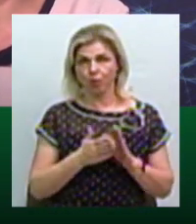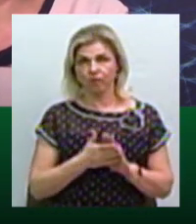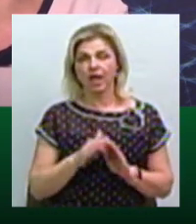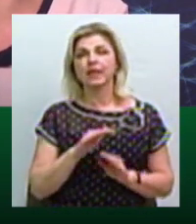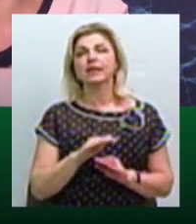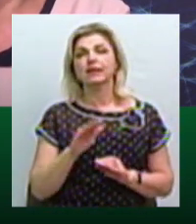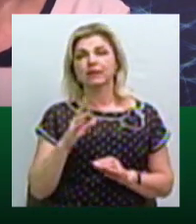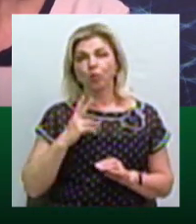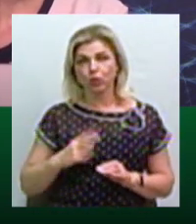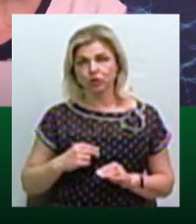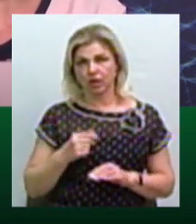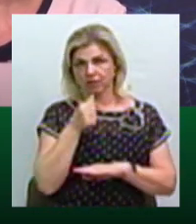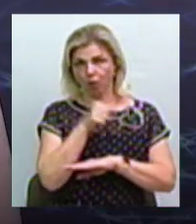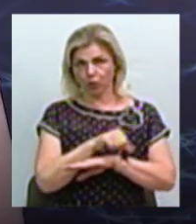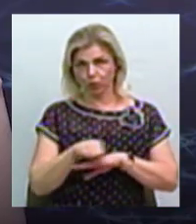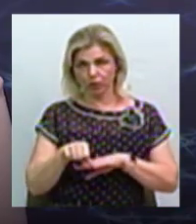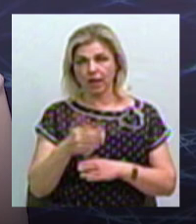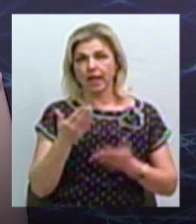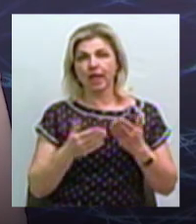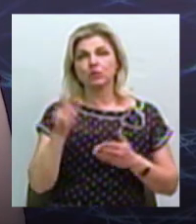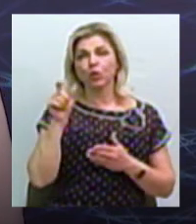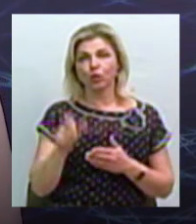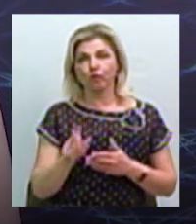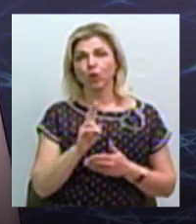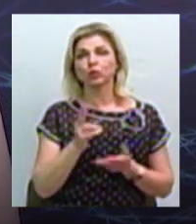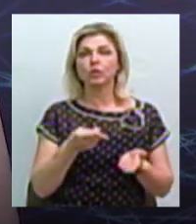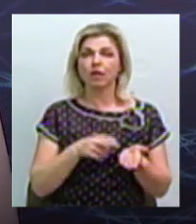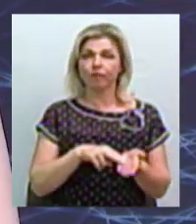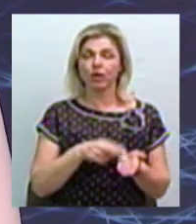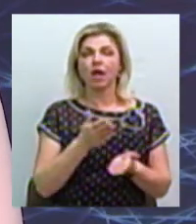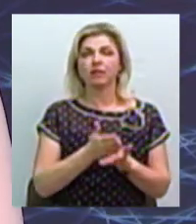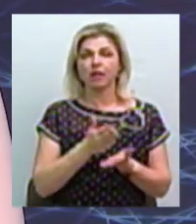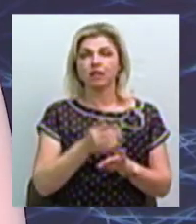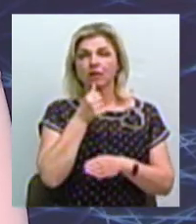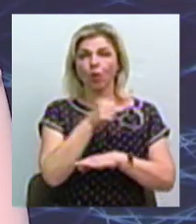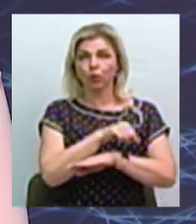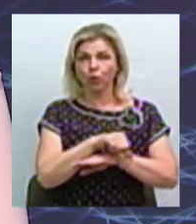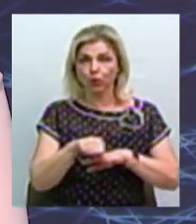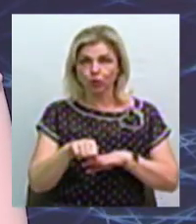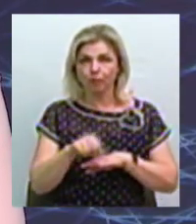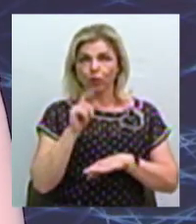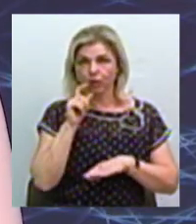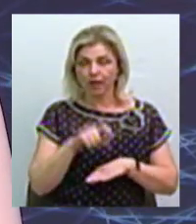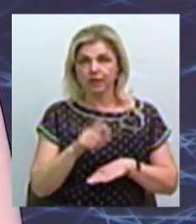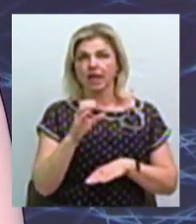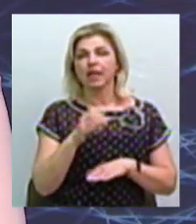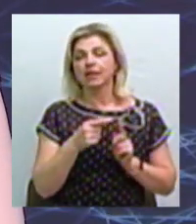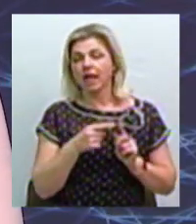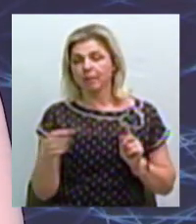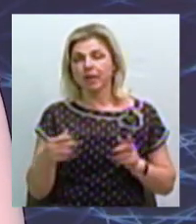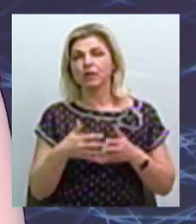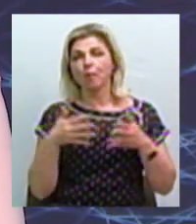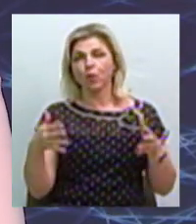за кордоном. Якщо особа, яка зареєстрована, перебуває за кордоном, терміном понад